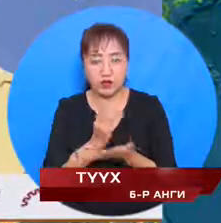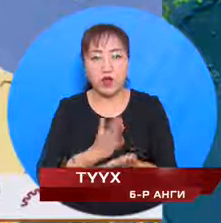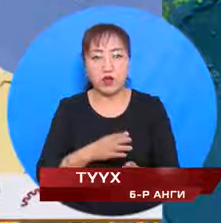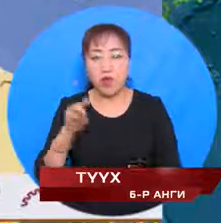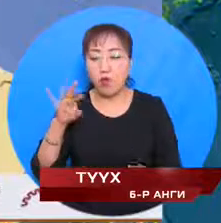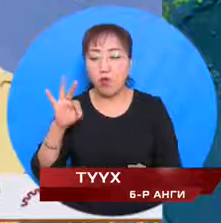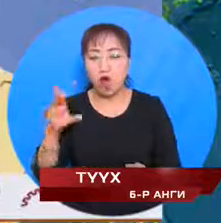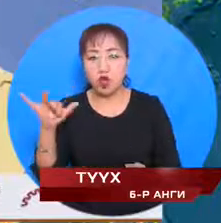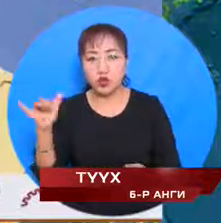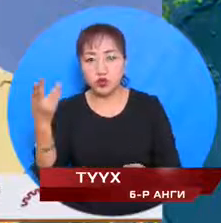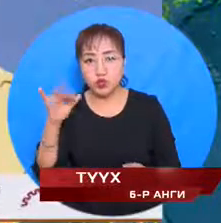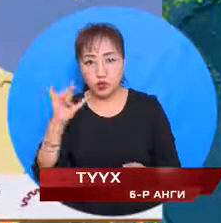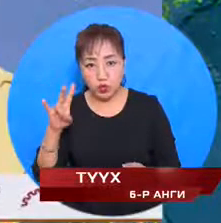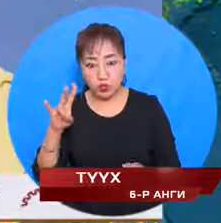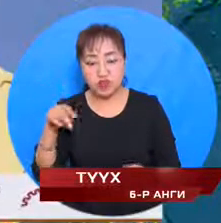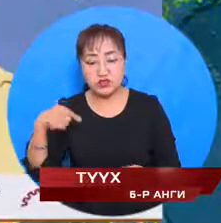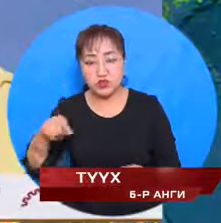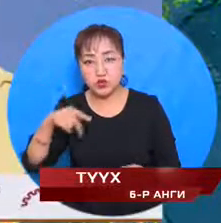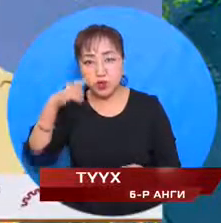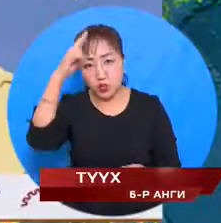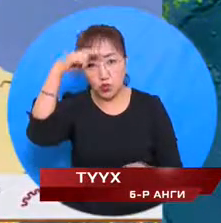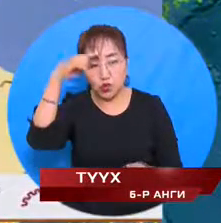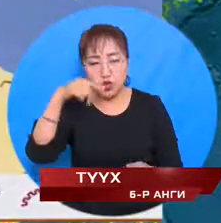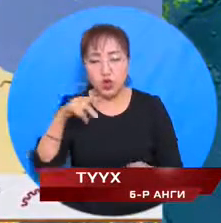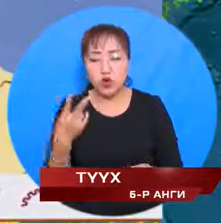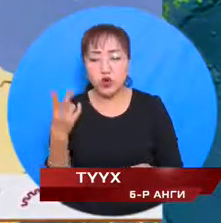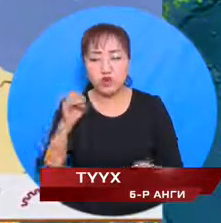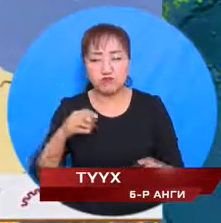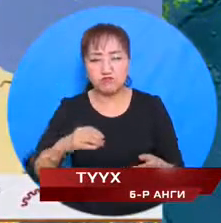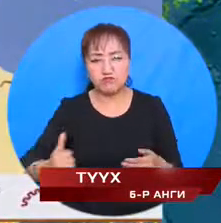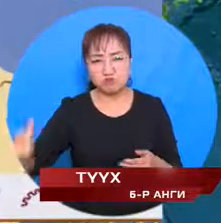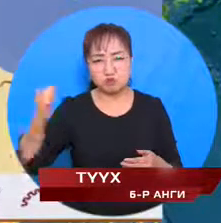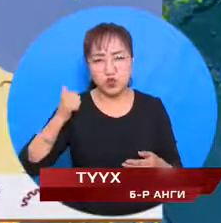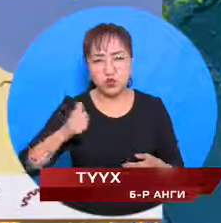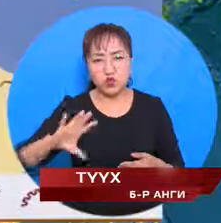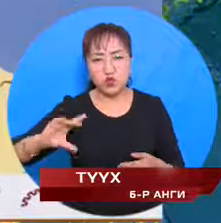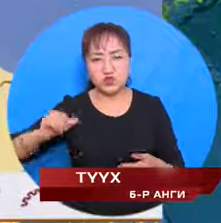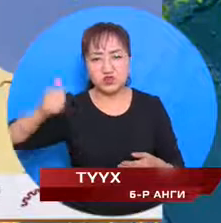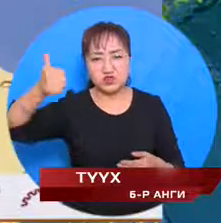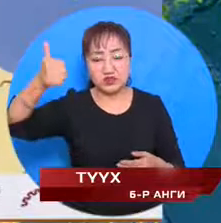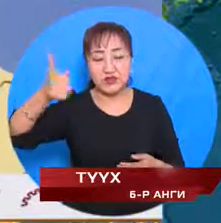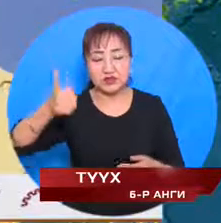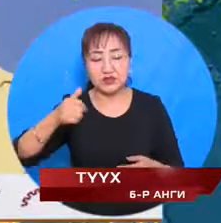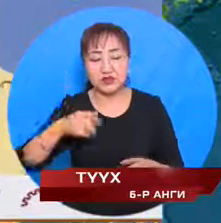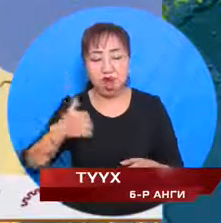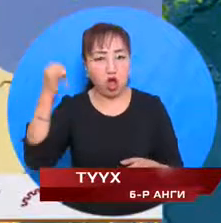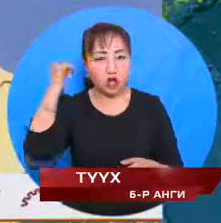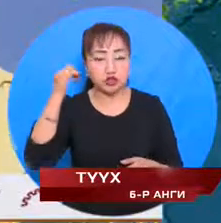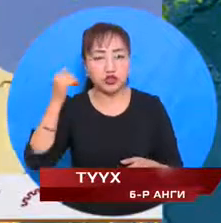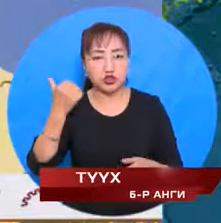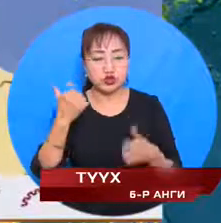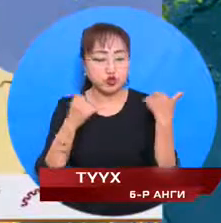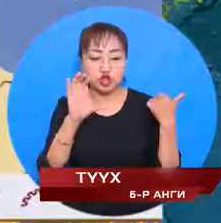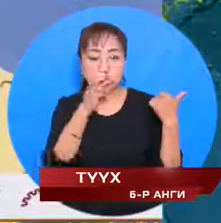түүнийхүү Лаушан Шаньюгийн үед хүчрэгжлийнхэн оргилд хүрч газар нутгийн зүүнтэй солонгосын хойг, баруунтаа тарвахтай